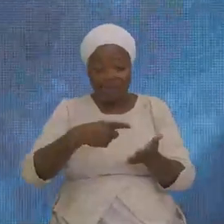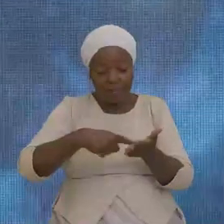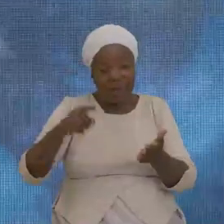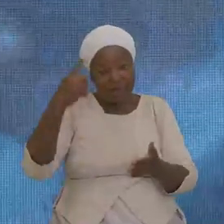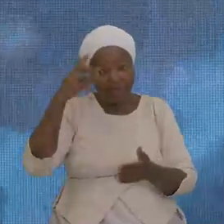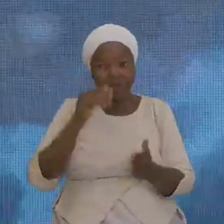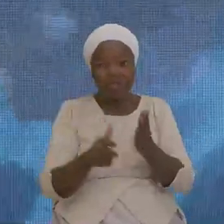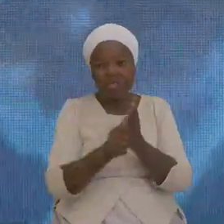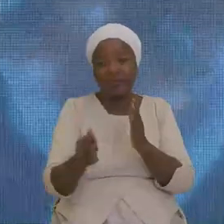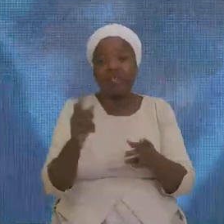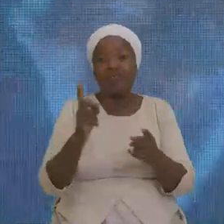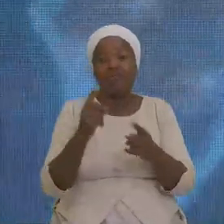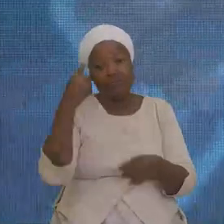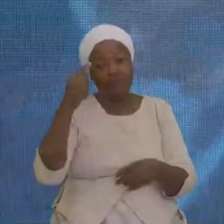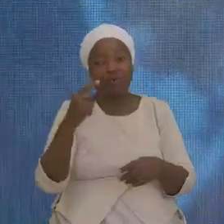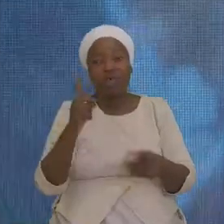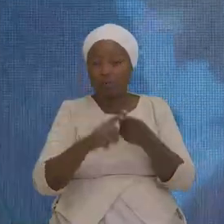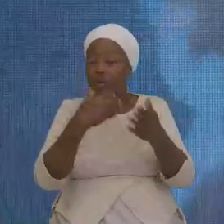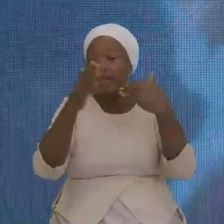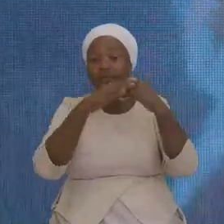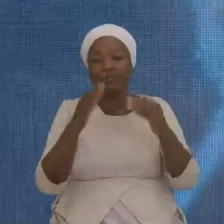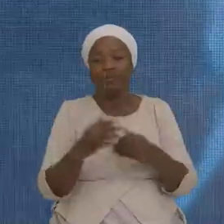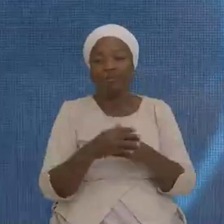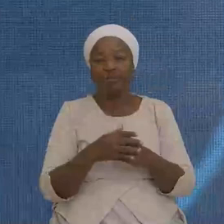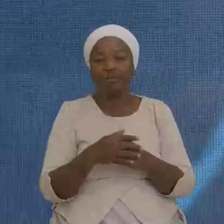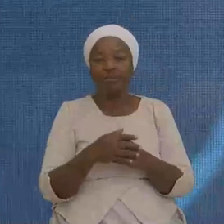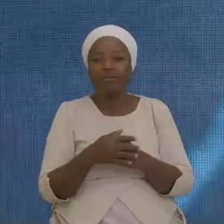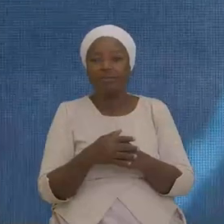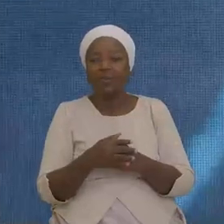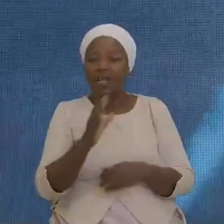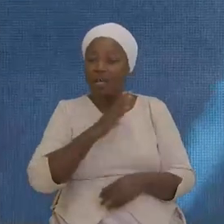Christ a payé ton billet d'avion pour le ciel.